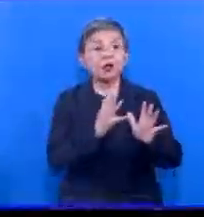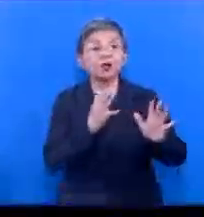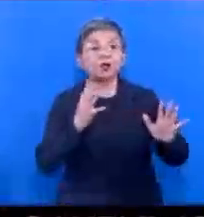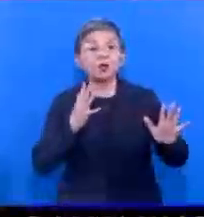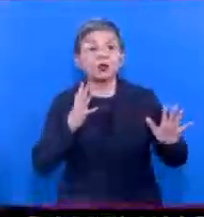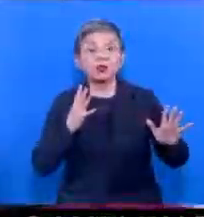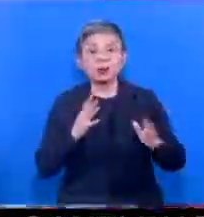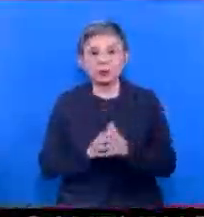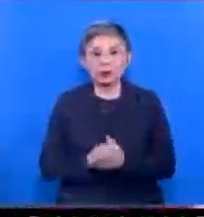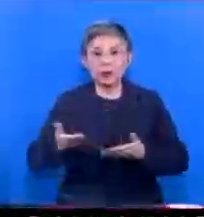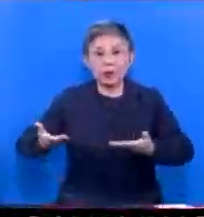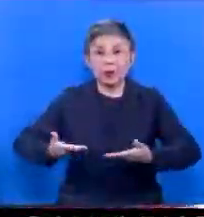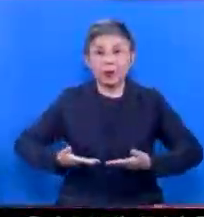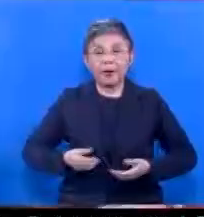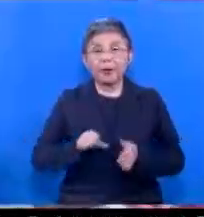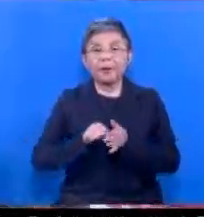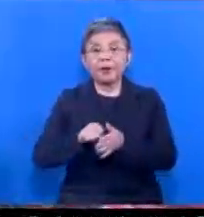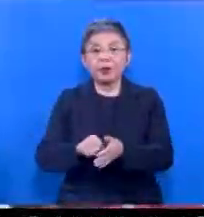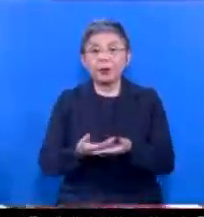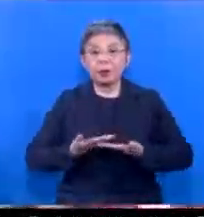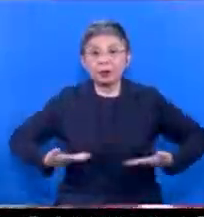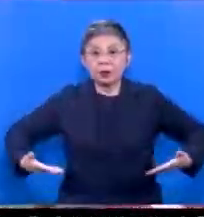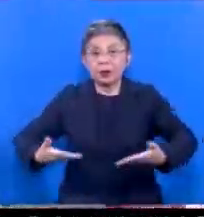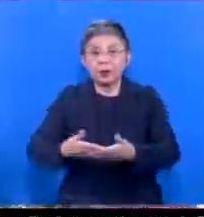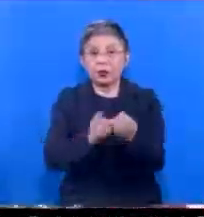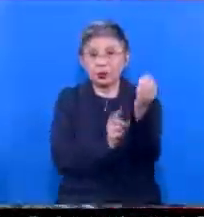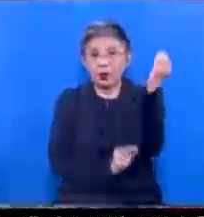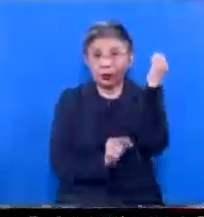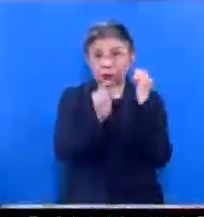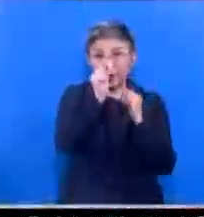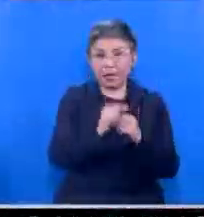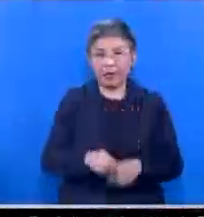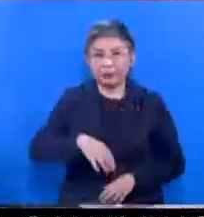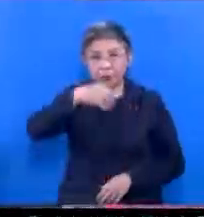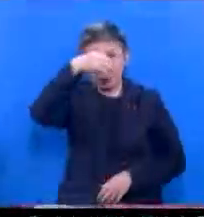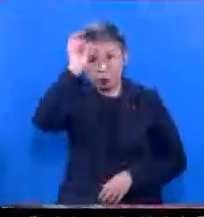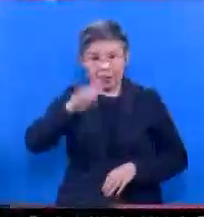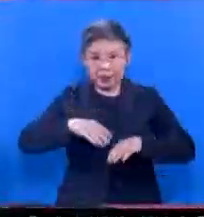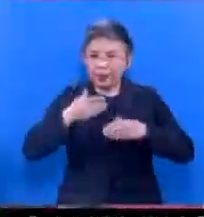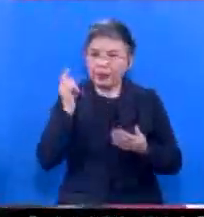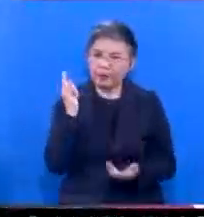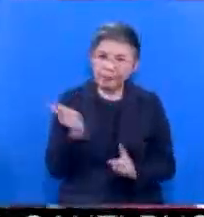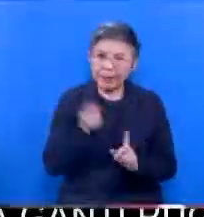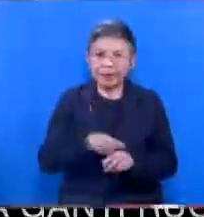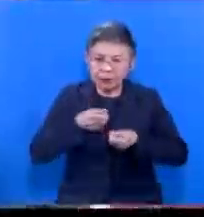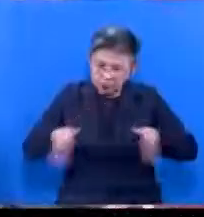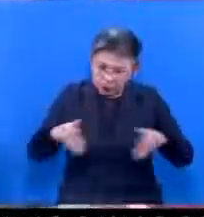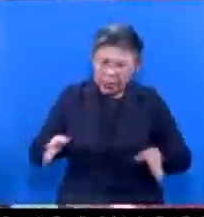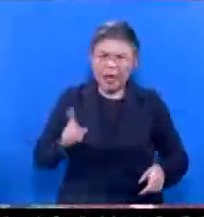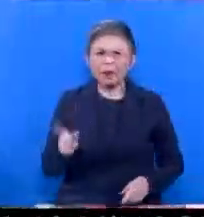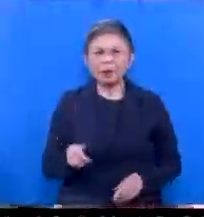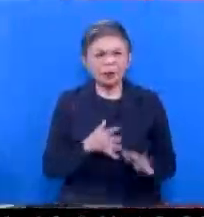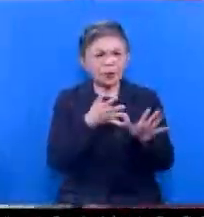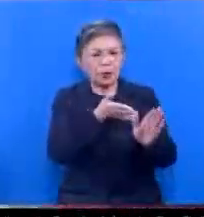Ya, ratusan penerima bansos di kisaran Sumatera Utara dibubarkan oleh polisi pada Senin siang. Hal ini dilakukan lantaran antrean